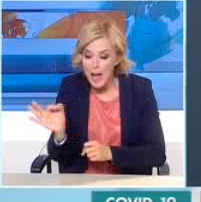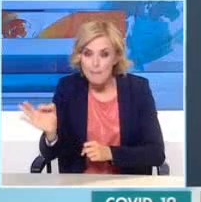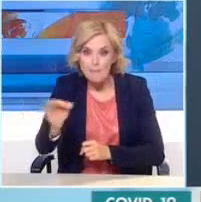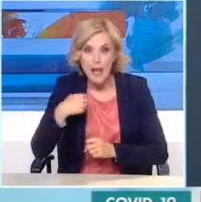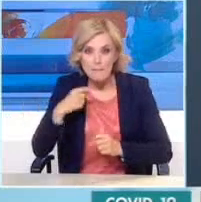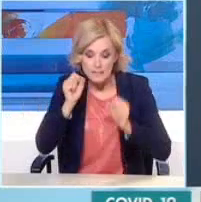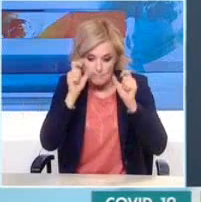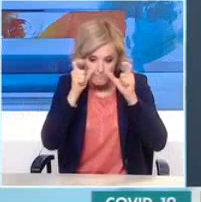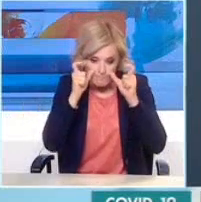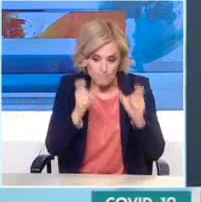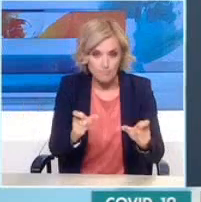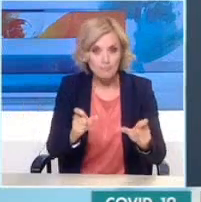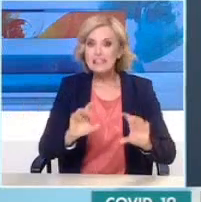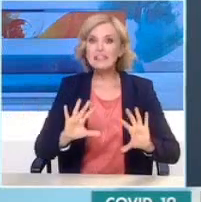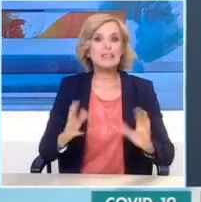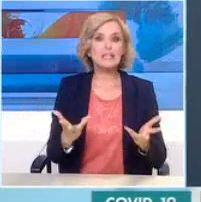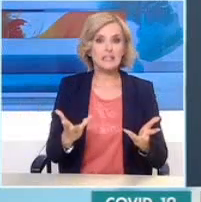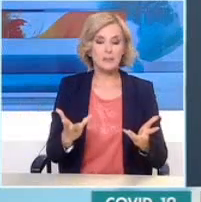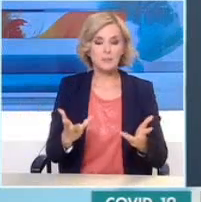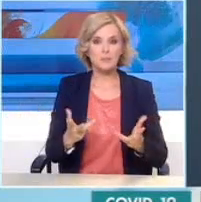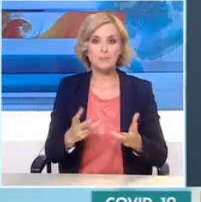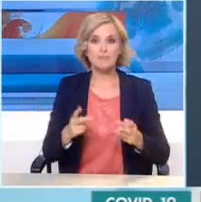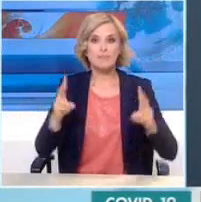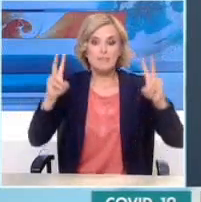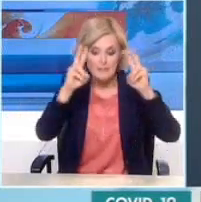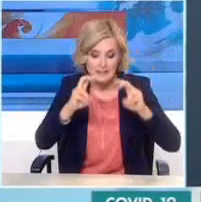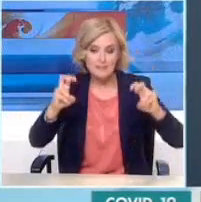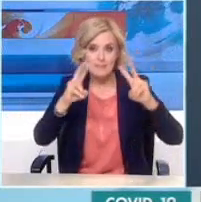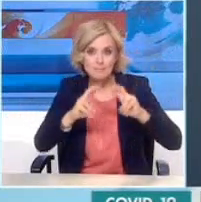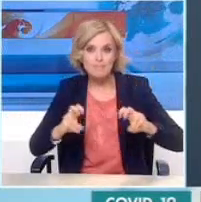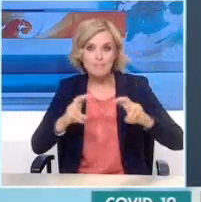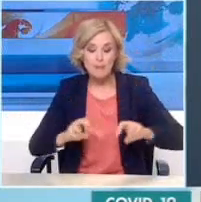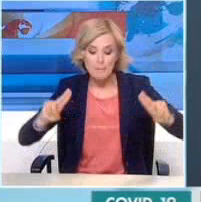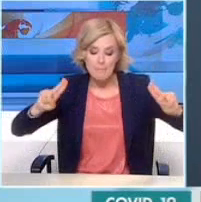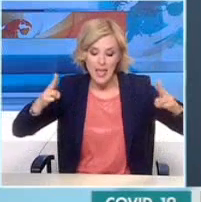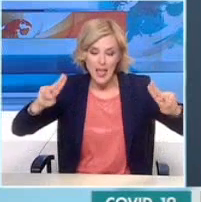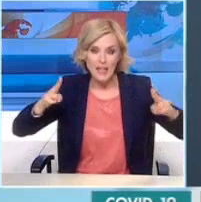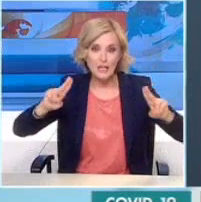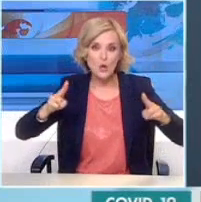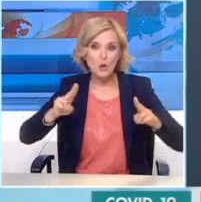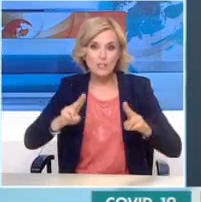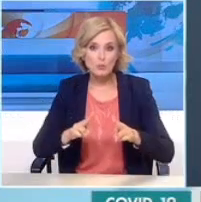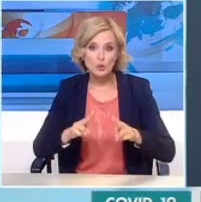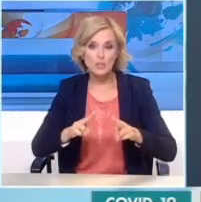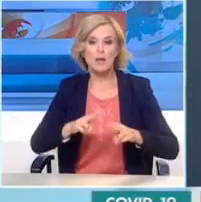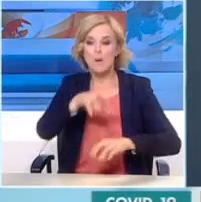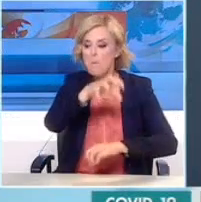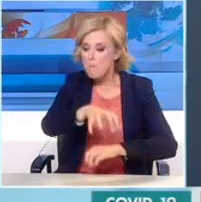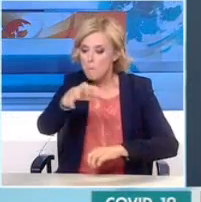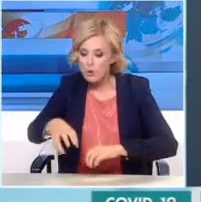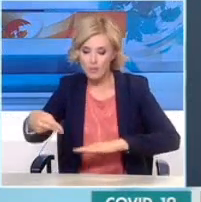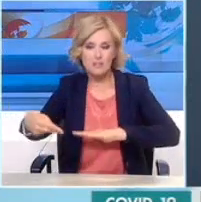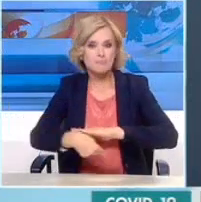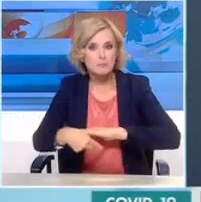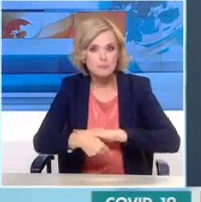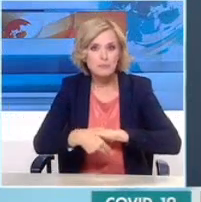μας για αυτόν τον νέο ιό είναι η ανίχνευση και ο περιορισμός επιδημιών σε υγειονομικές μονάδες, σε κλειστές δομές,